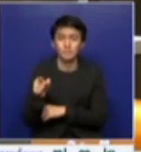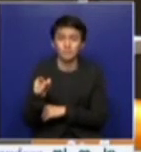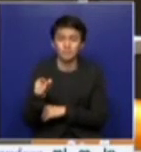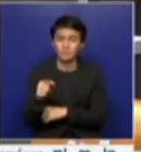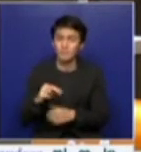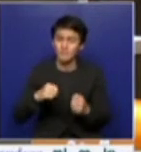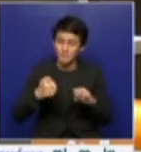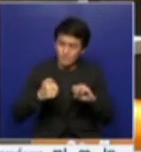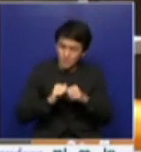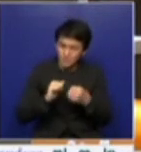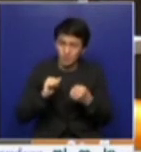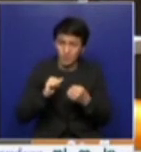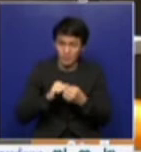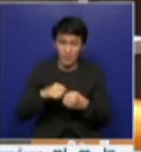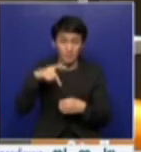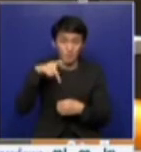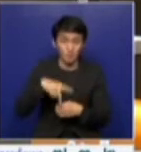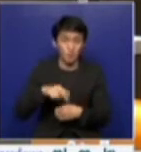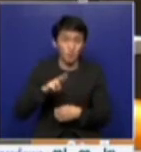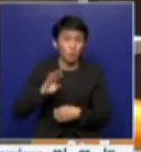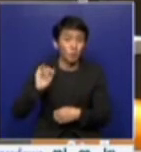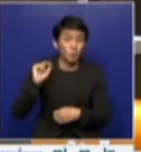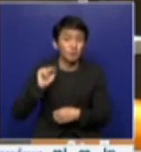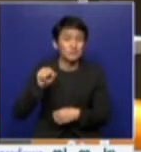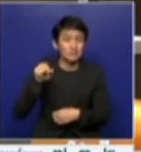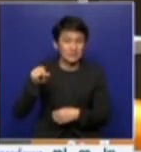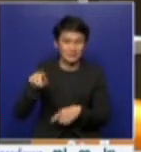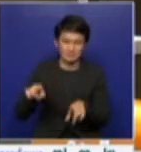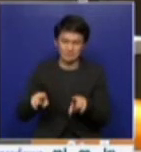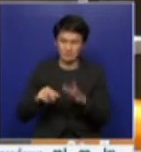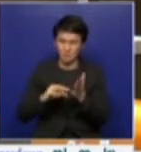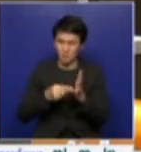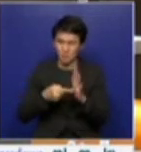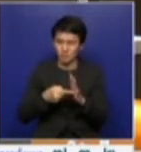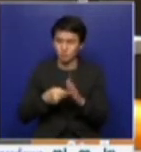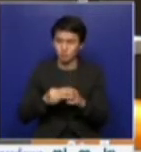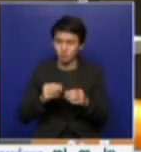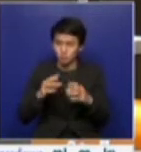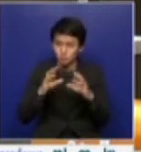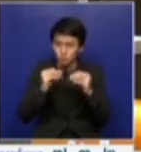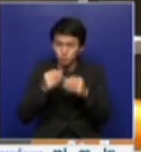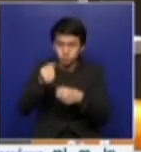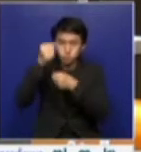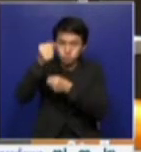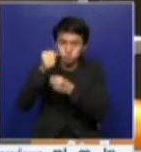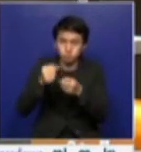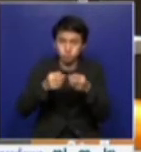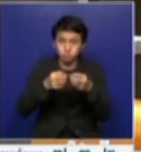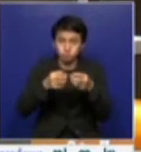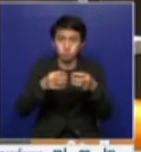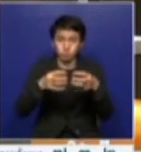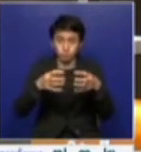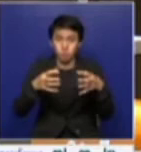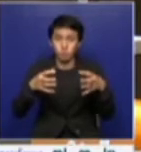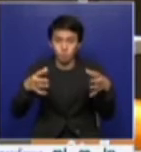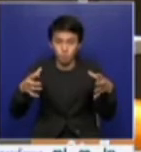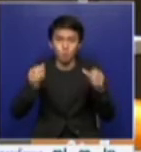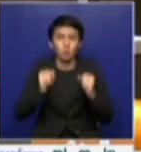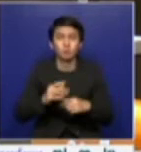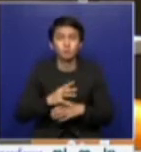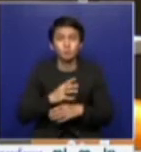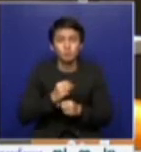ประกาศพระราชกำหนดฉบับนี้กลับมีการชุมนุมที่ขยายตัวในวงกว้างและมีผู้ชมมาก